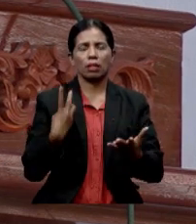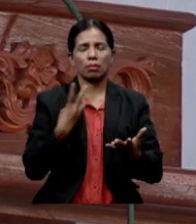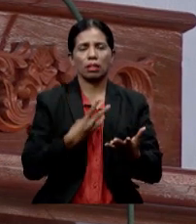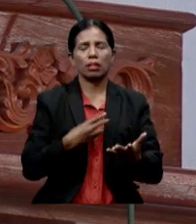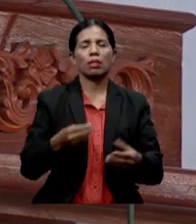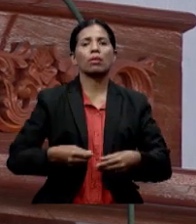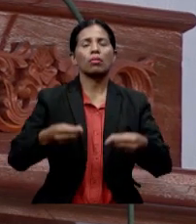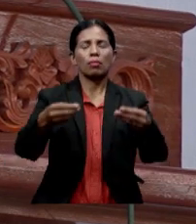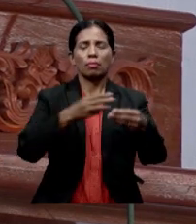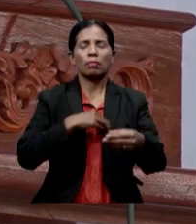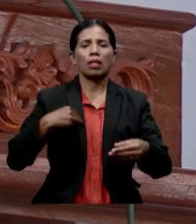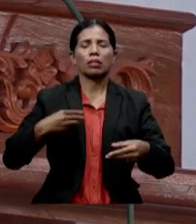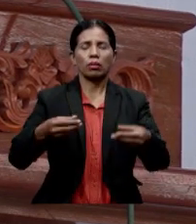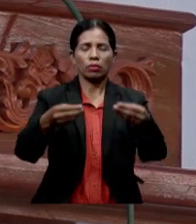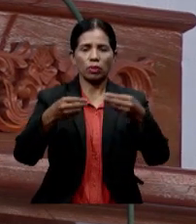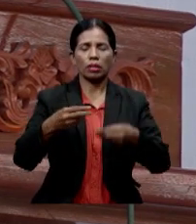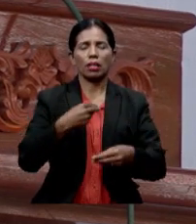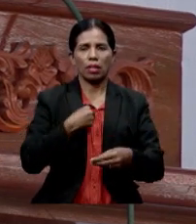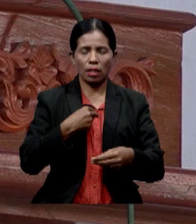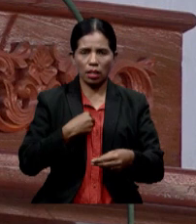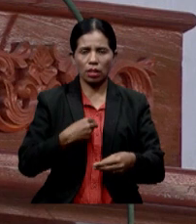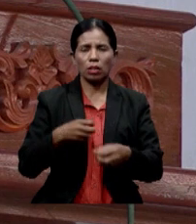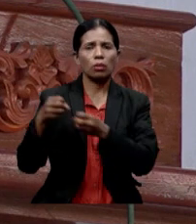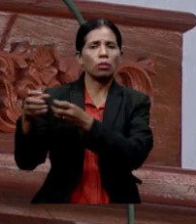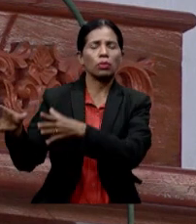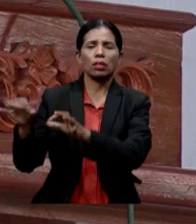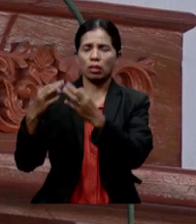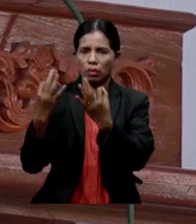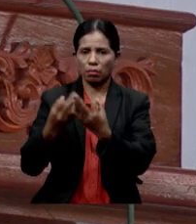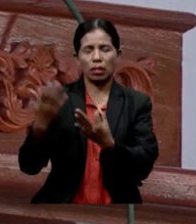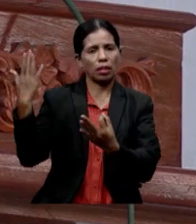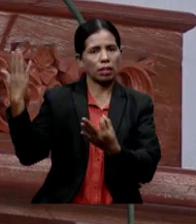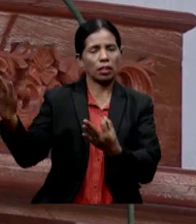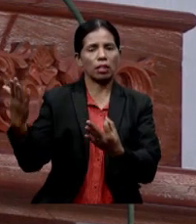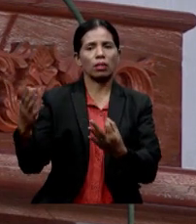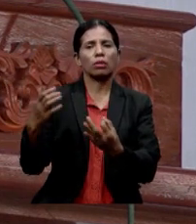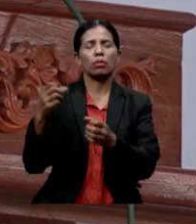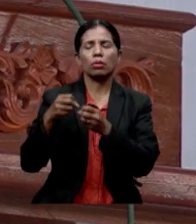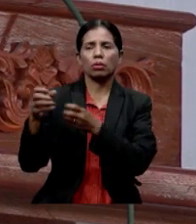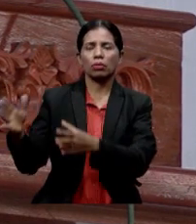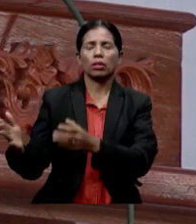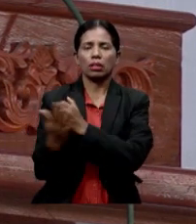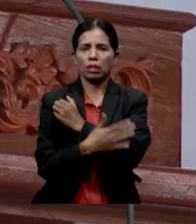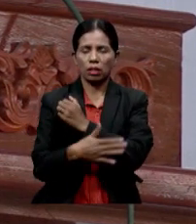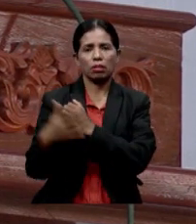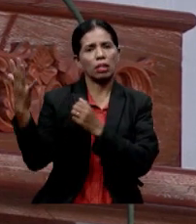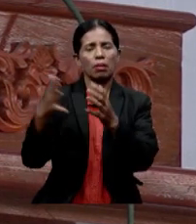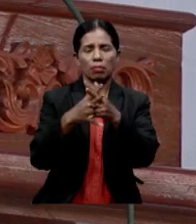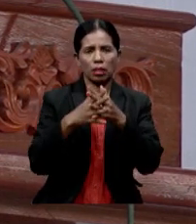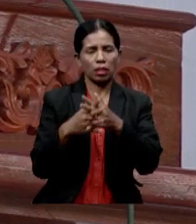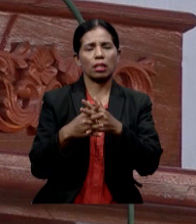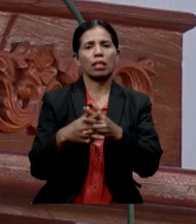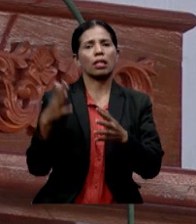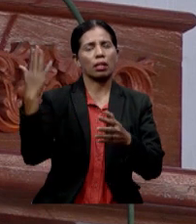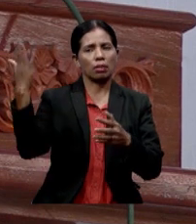kawan. Ia posik ini rai, posik ini familia di kualira iha Amerika Latina nebal,